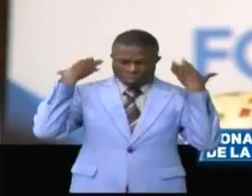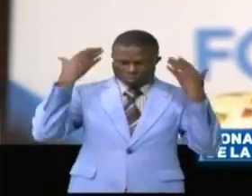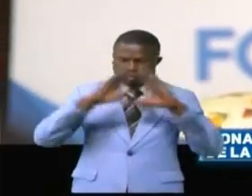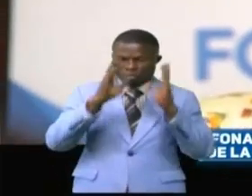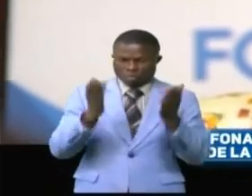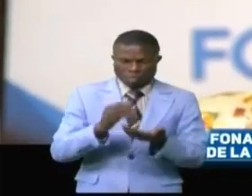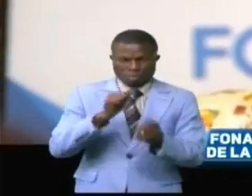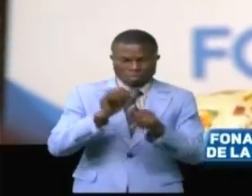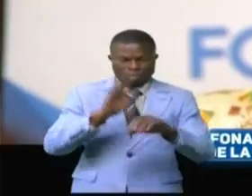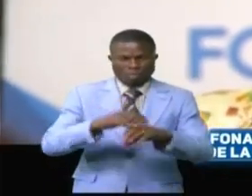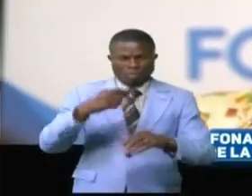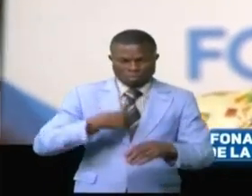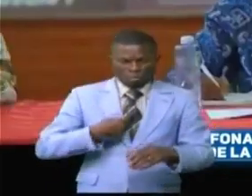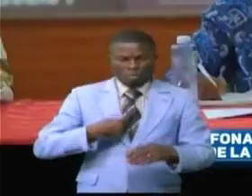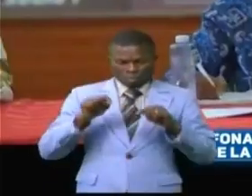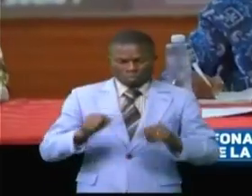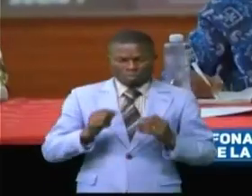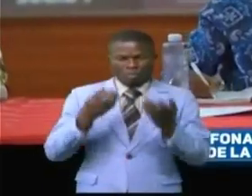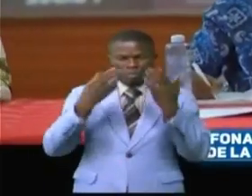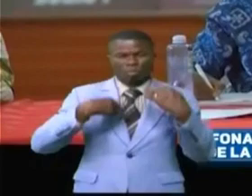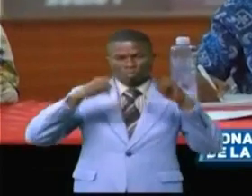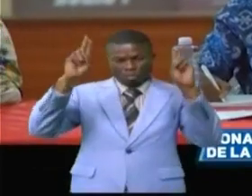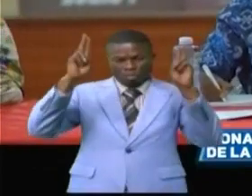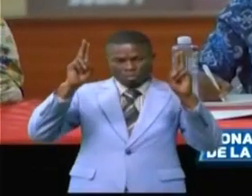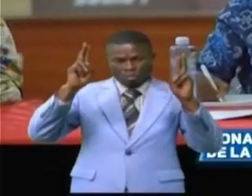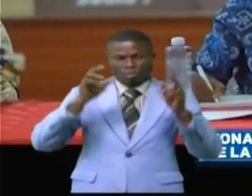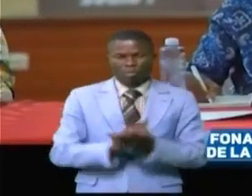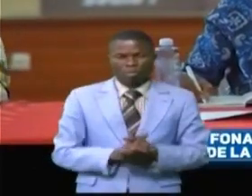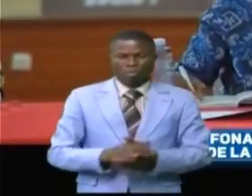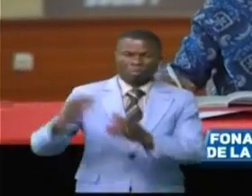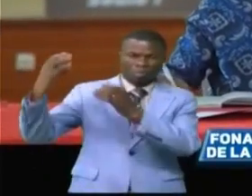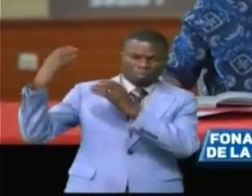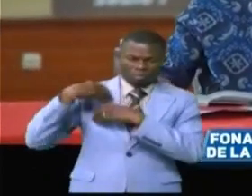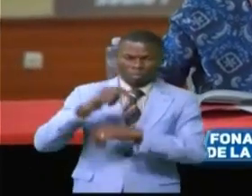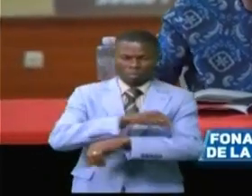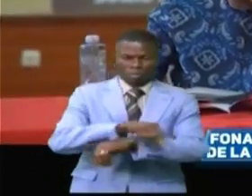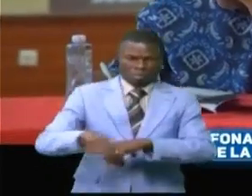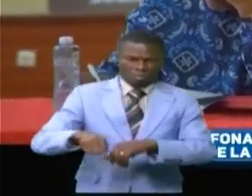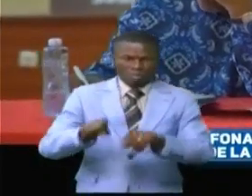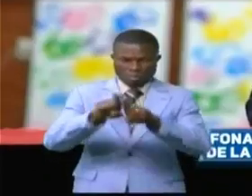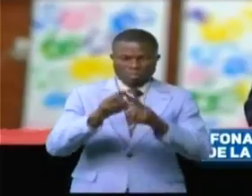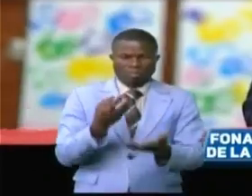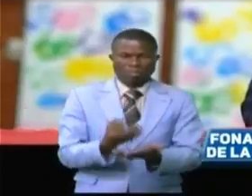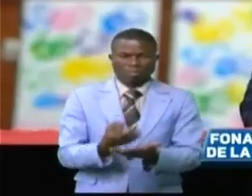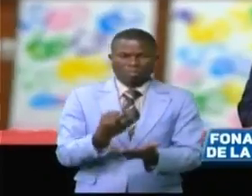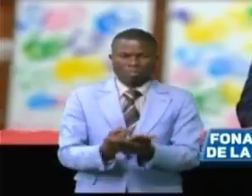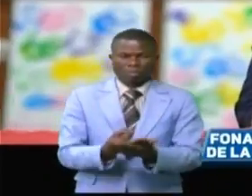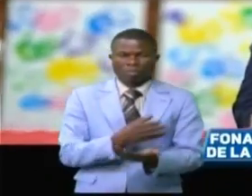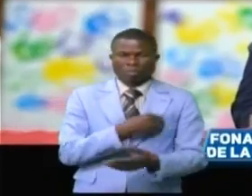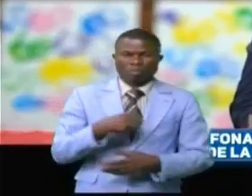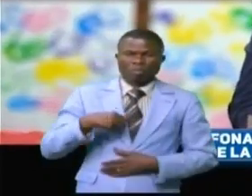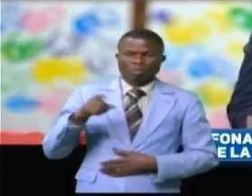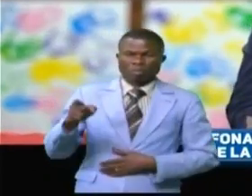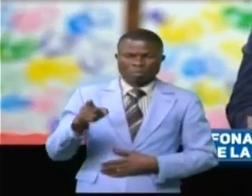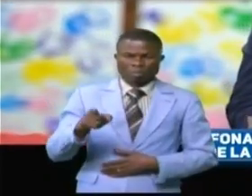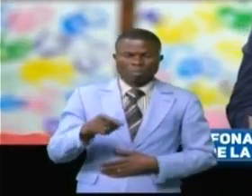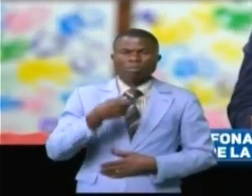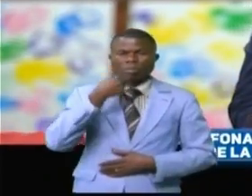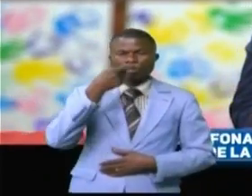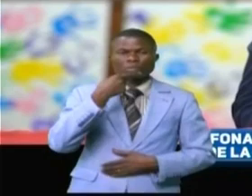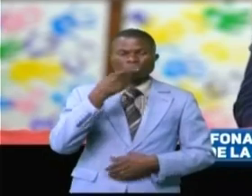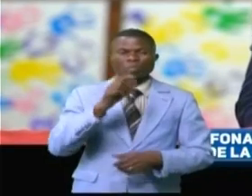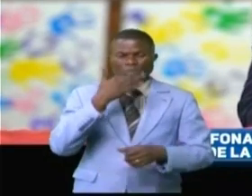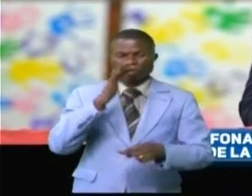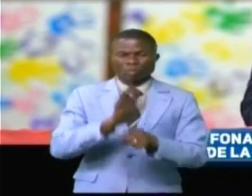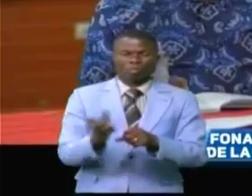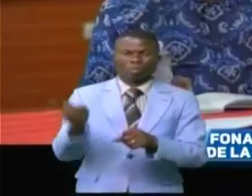ce qu'on avait imaginé, de ce qu'on avait rêvé. C'est lui chargé de l'administration et de finances, Kevin Gunga, a lui aussi garanti aux